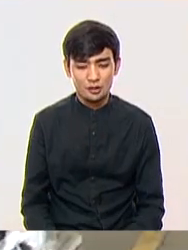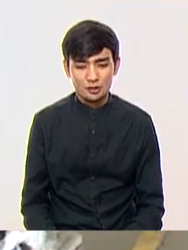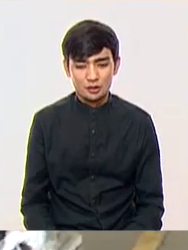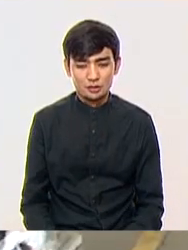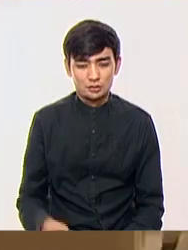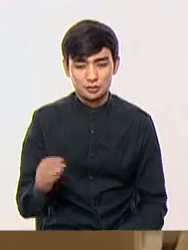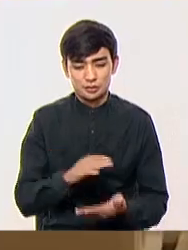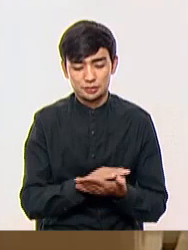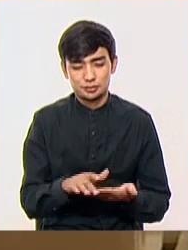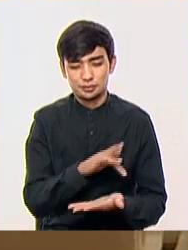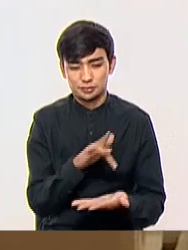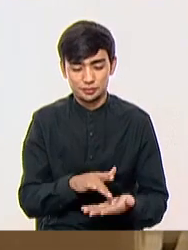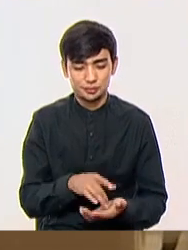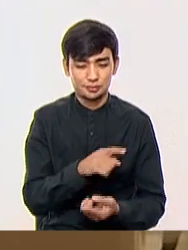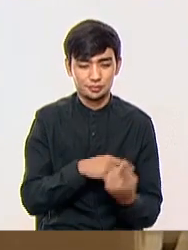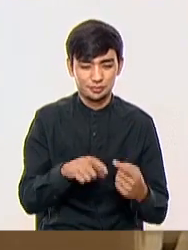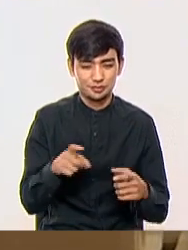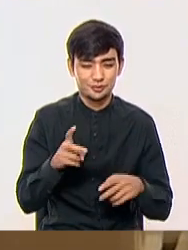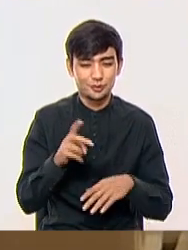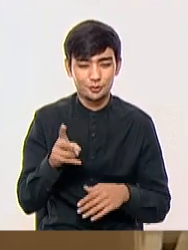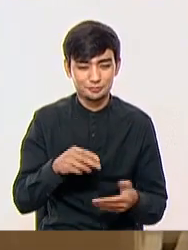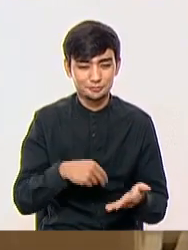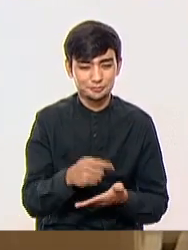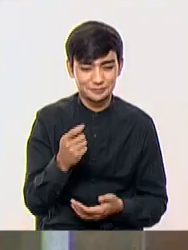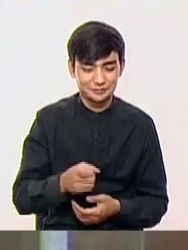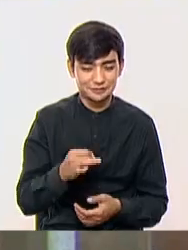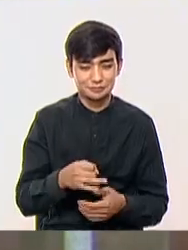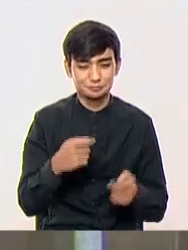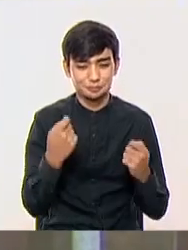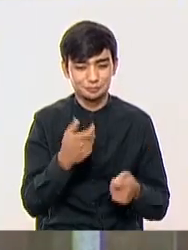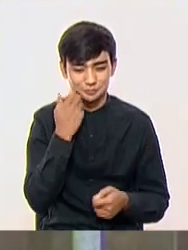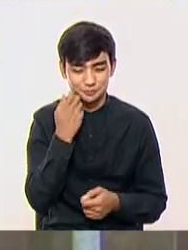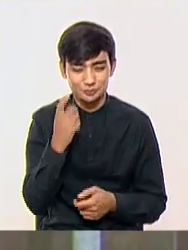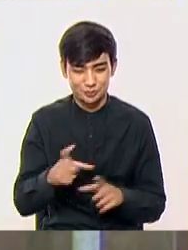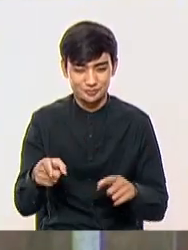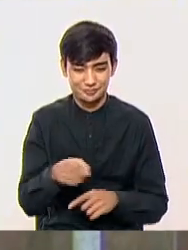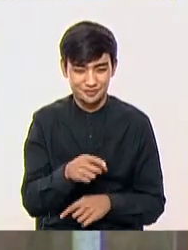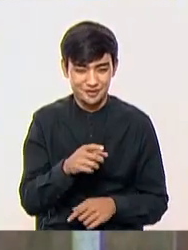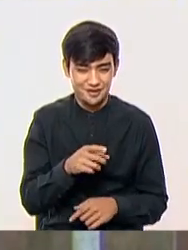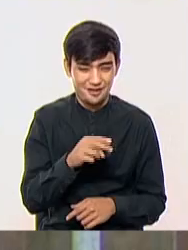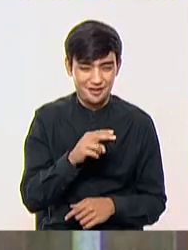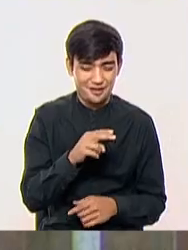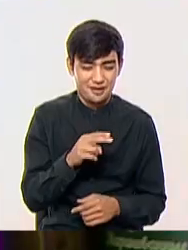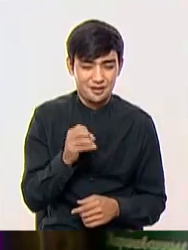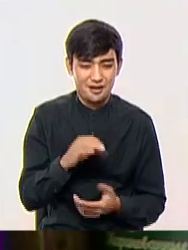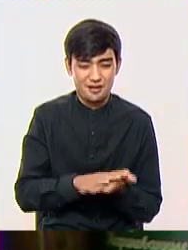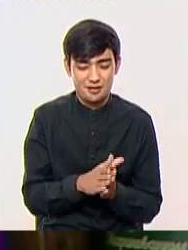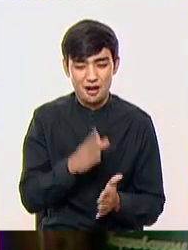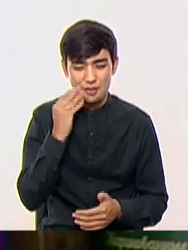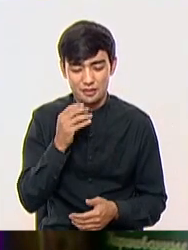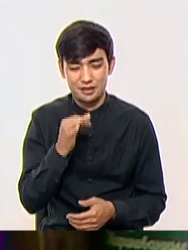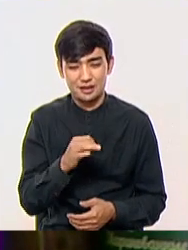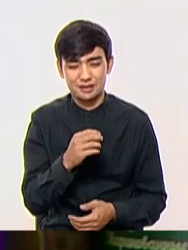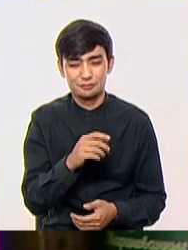Кардинально к чистке города от посредников власти намерены приступить с начала следующего года. Есть договоренность между акиматом Алматы с